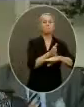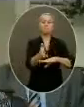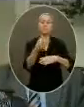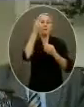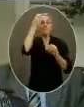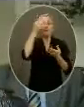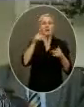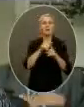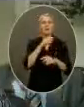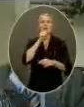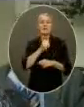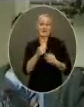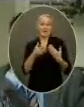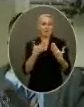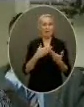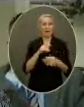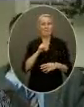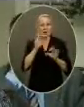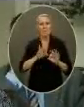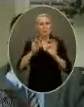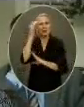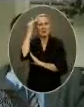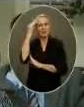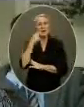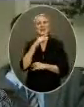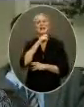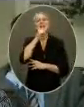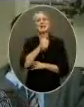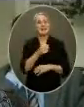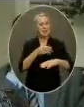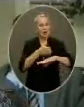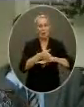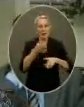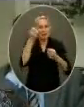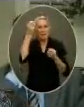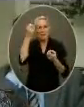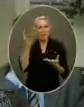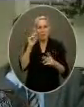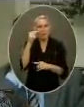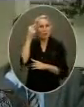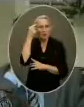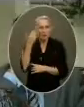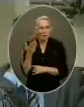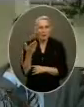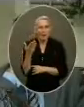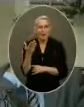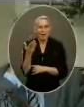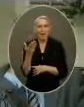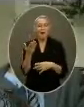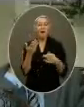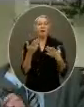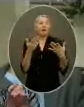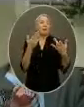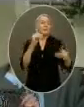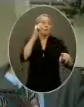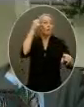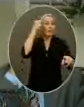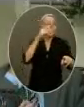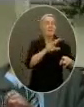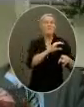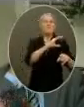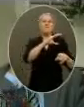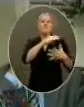'est important de le savoir pour les aînés qui n'ont pas accès aux informations gouvernementales, que ce soit du gouvernement